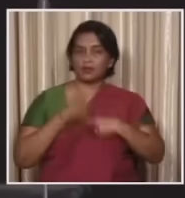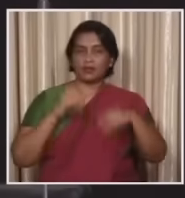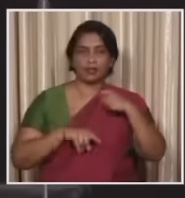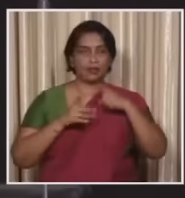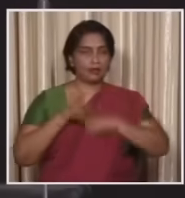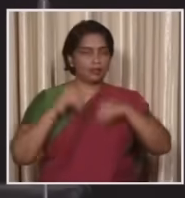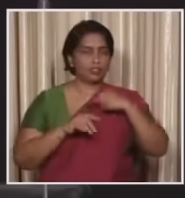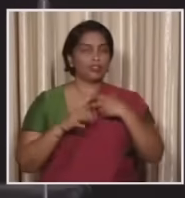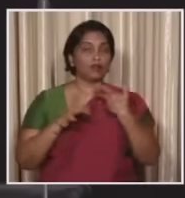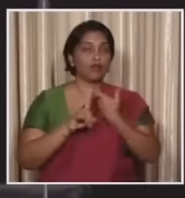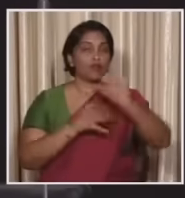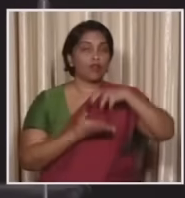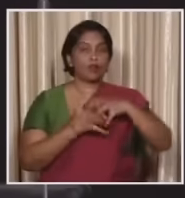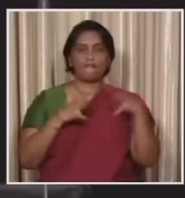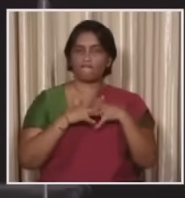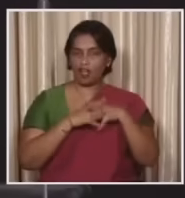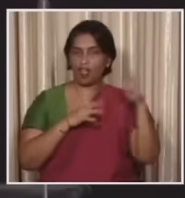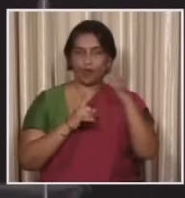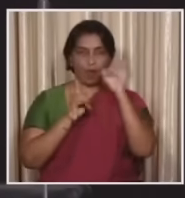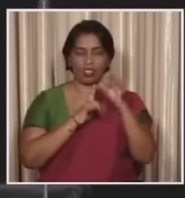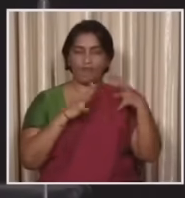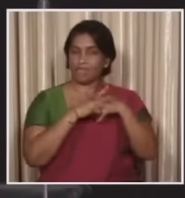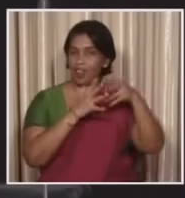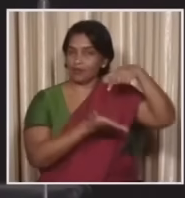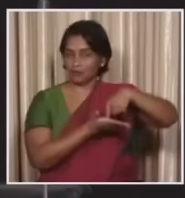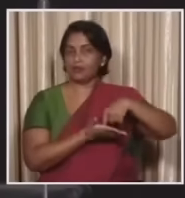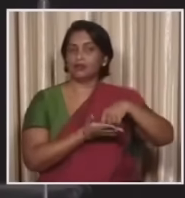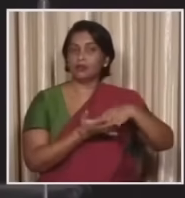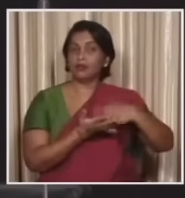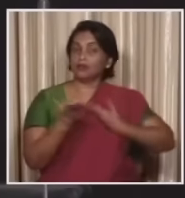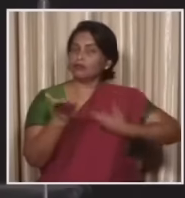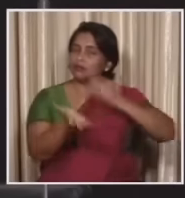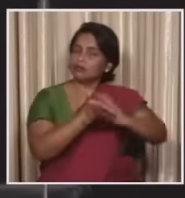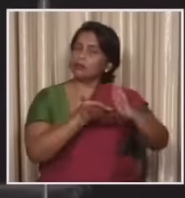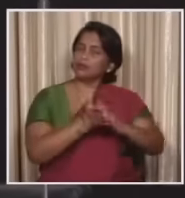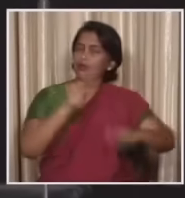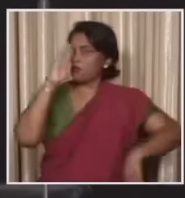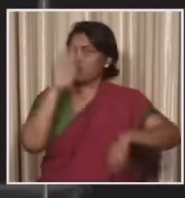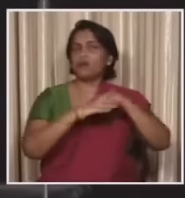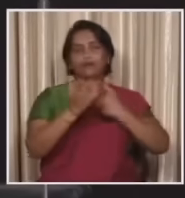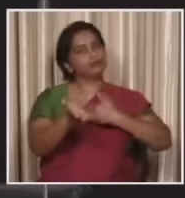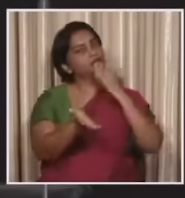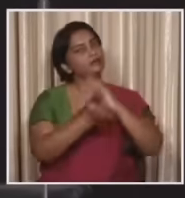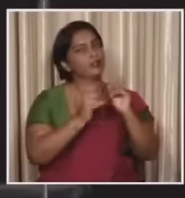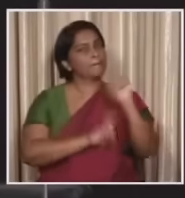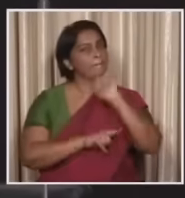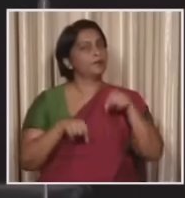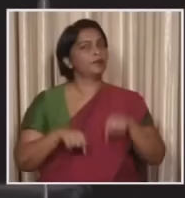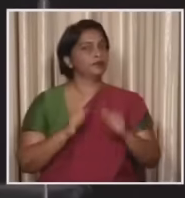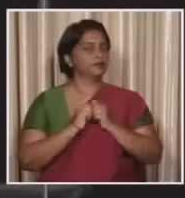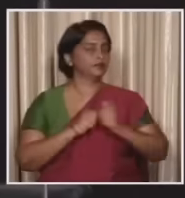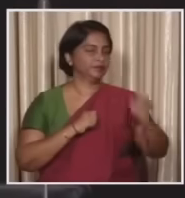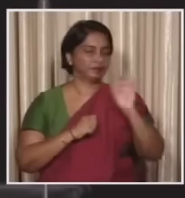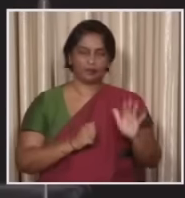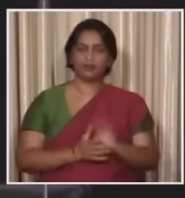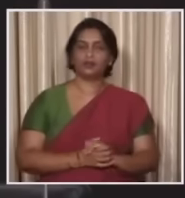කොට්ටාසේ වෙන්නප්පුවත් එක්කලා මුළු පුත්‍රලන් දිස්ත්‍රික්කයේම ජනතාවට මට කරන්න පුළුවන් උපරිම සේවයක් මම මේ පාර්ලිමේන්තුව තුළ කරලා